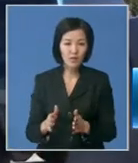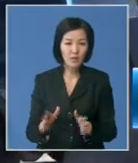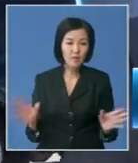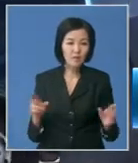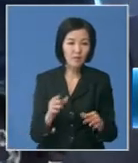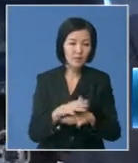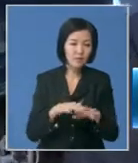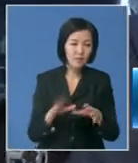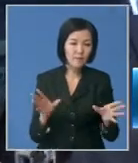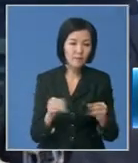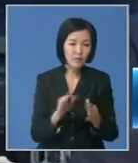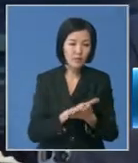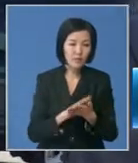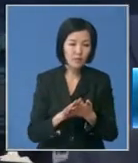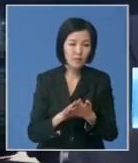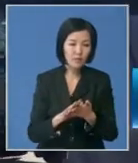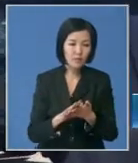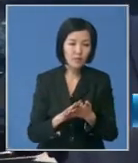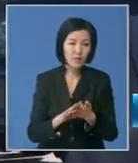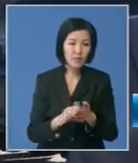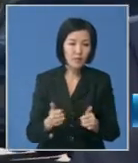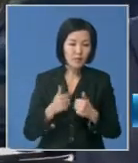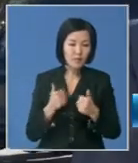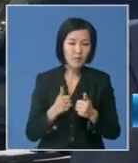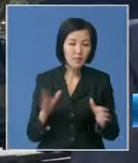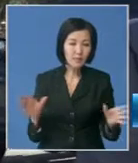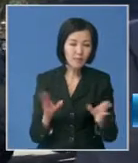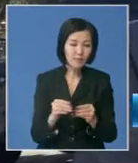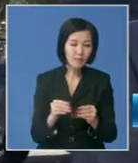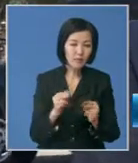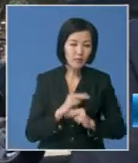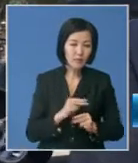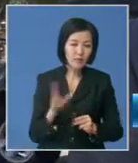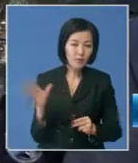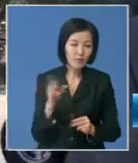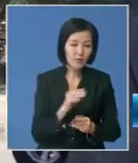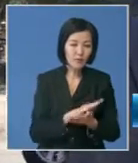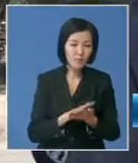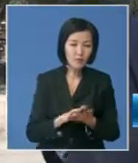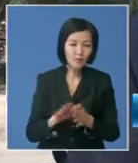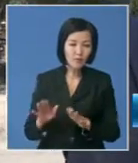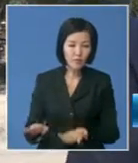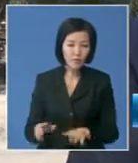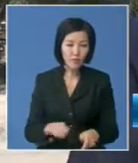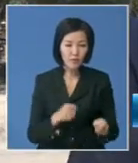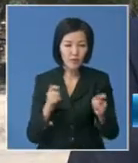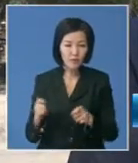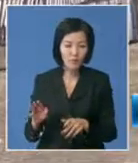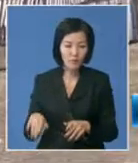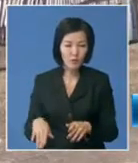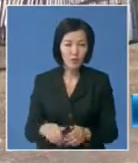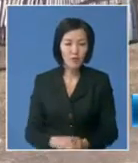ходе на субботники ведь добиться чистоты возможно только с совместными усилиями весь мусор мы собираем в одно место а после вы возьми